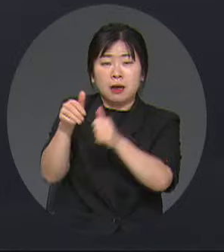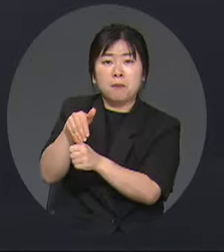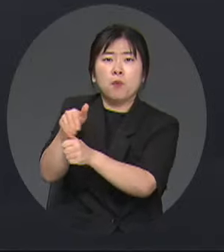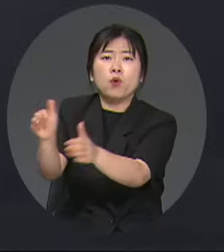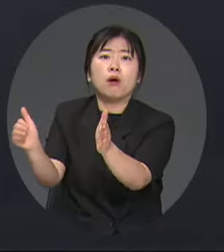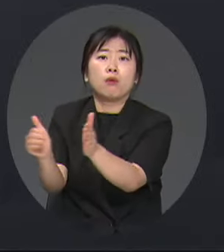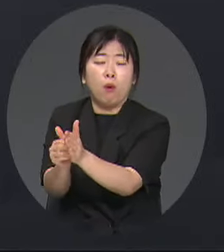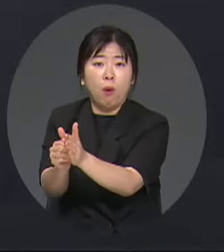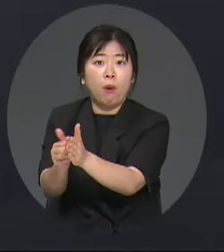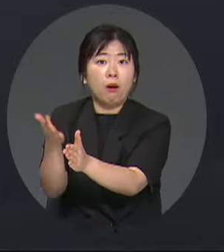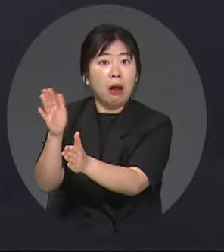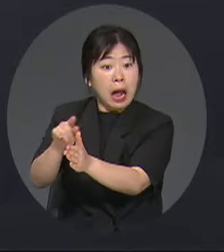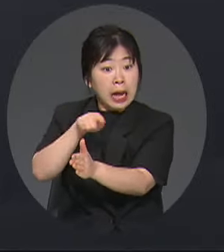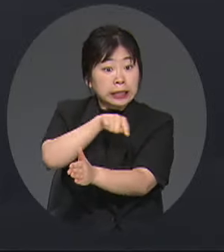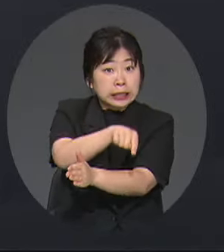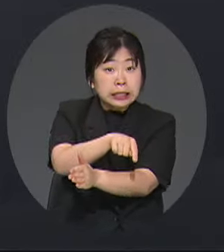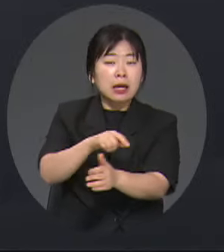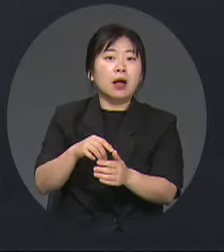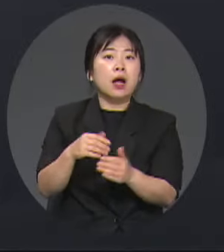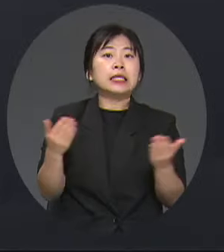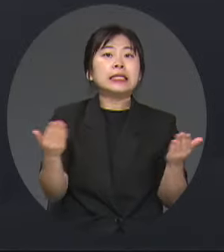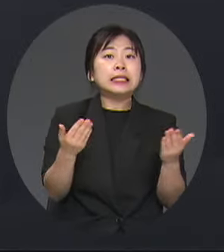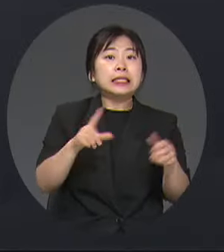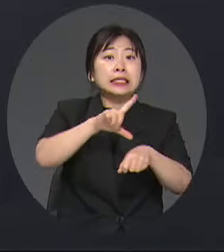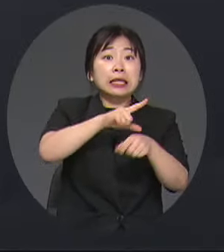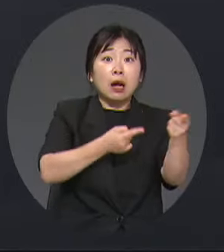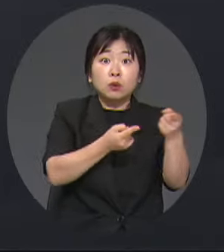전보 조치는 회관 운영 시간 조정으로